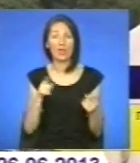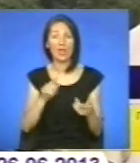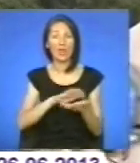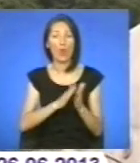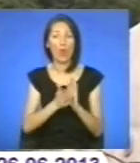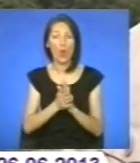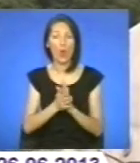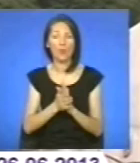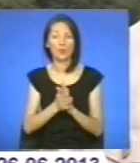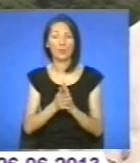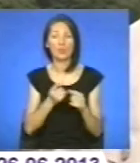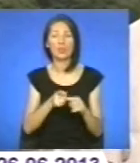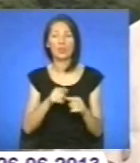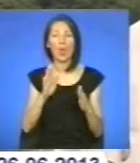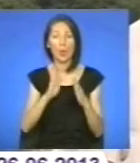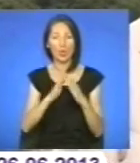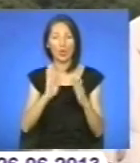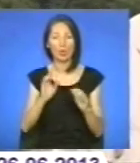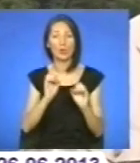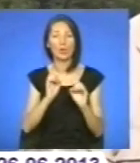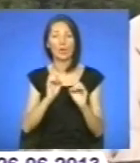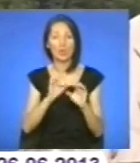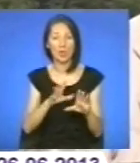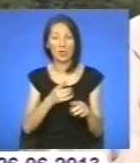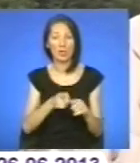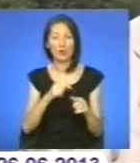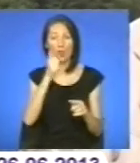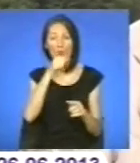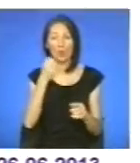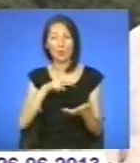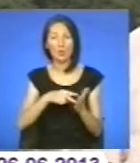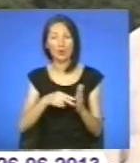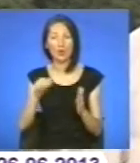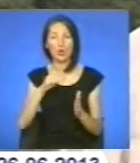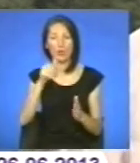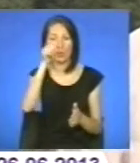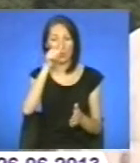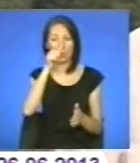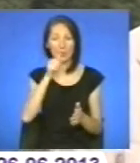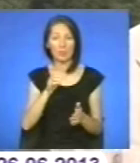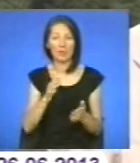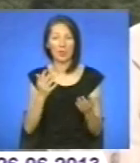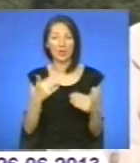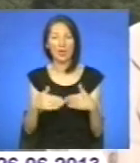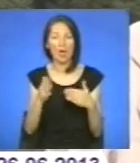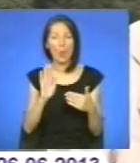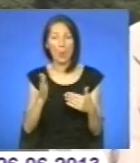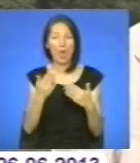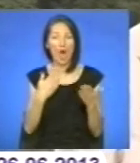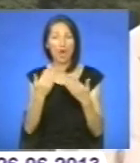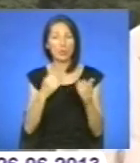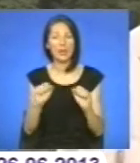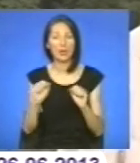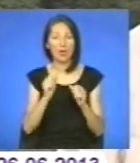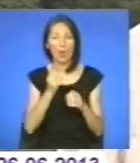умови. І цей будинок буде зданий, безумовно, в цьому році. Я планую в жовтні місяці. Відбулася сьогодні предметна розмова з керівниками, кожному